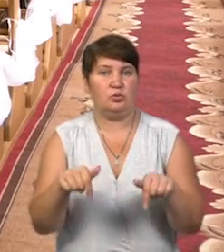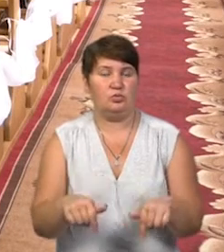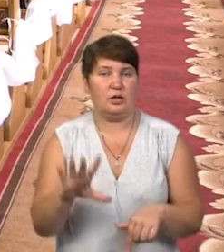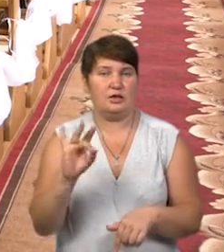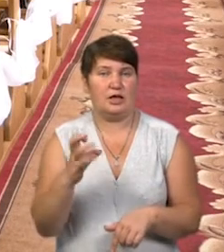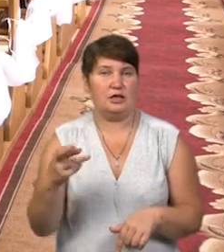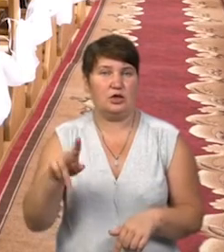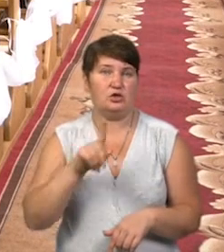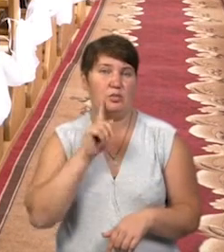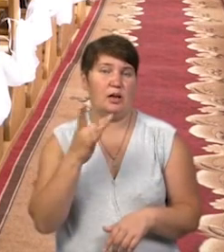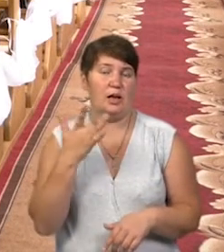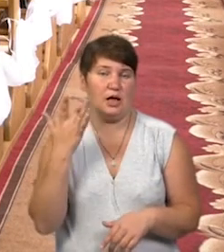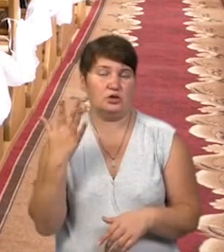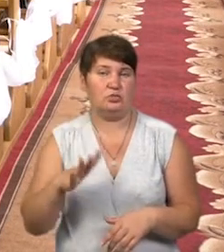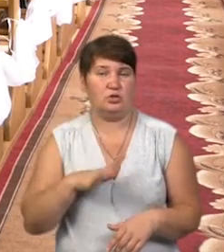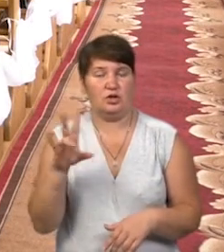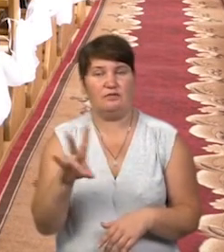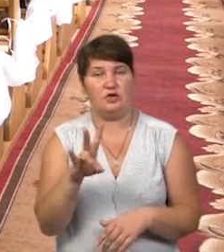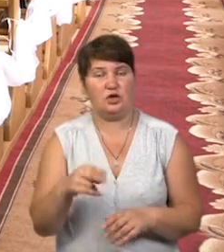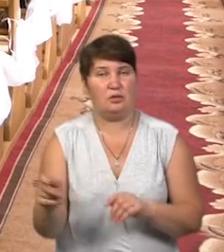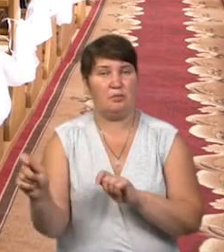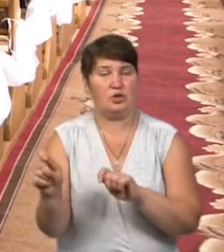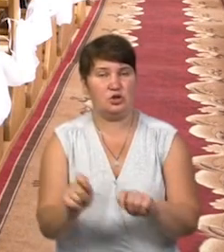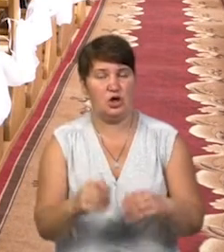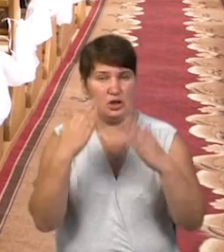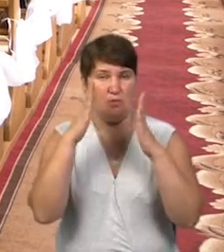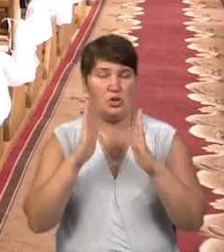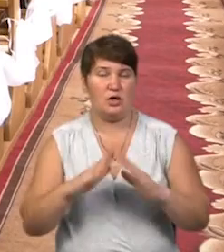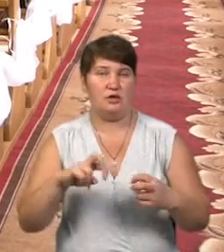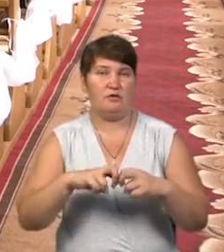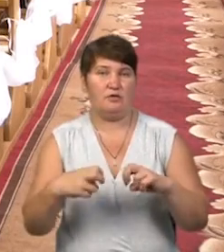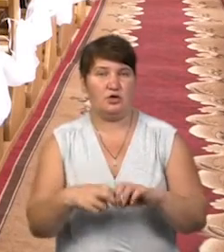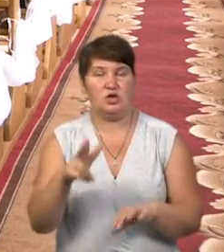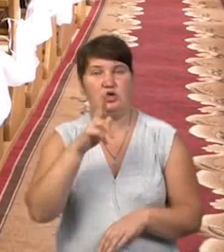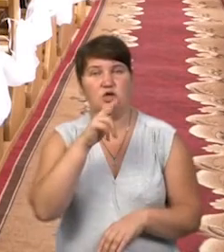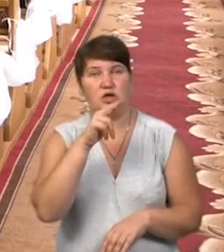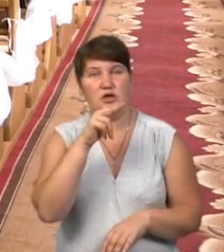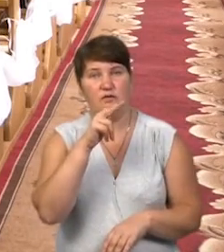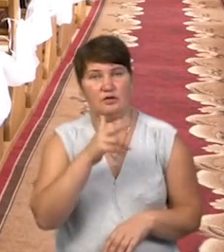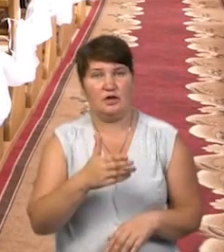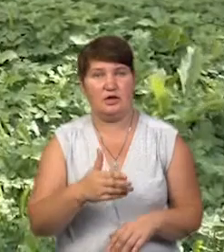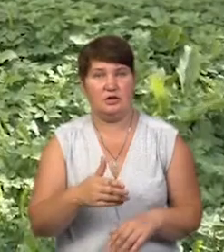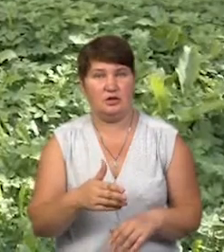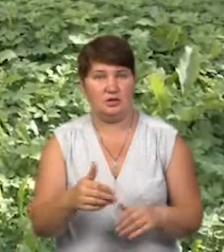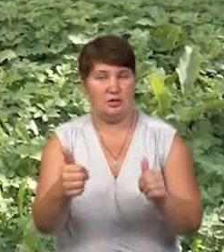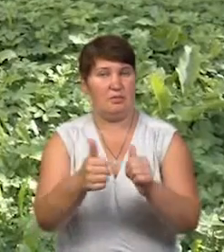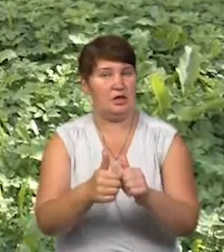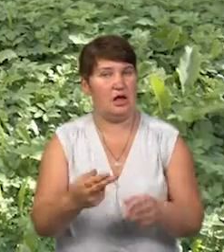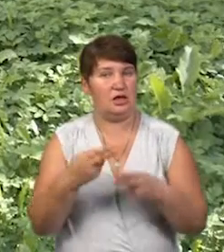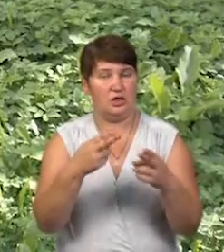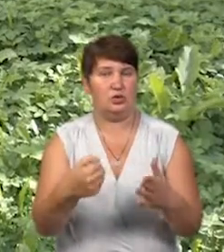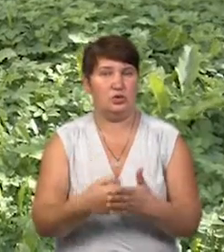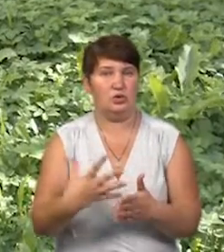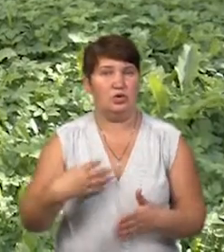легше священникам приїжджати, монахиням з Івано-Франківська, з Черновіць. Все-таки це не до Львова, це ближче.